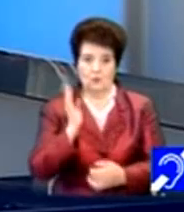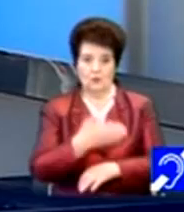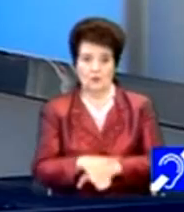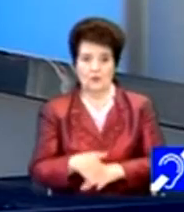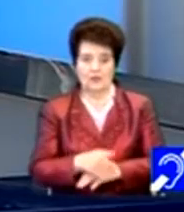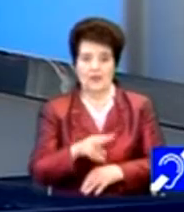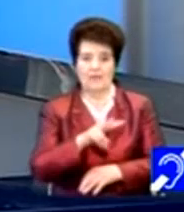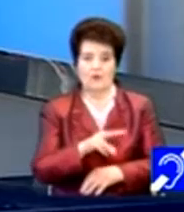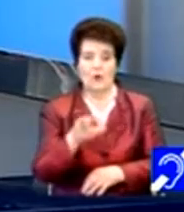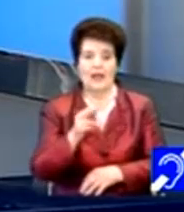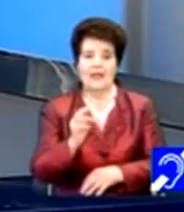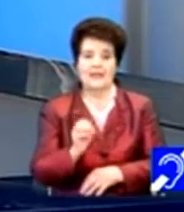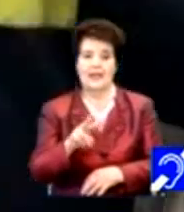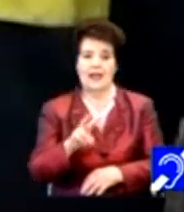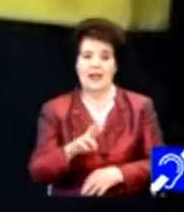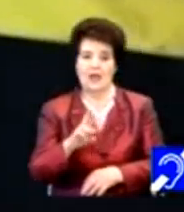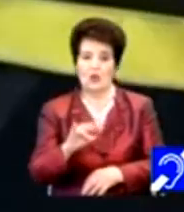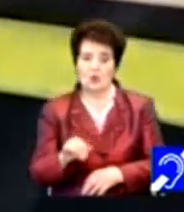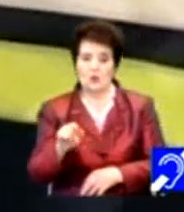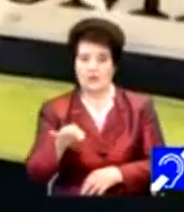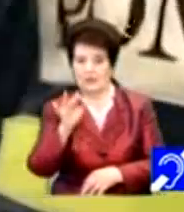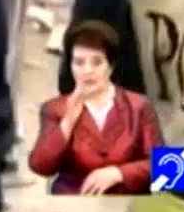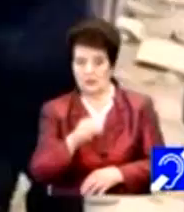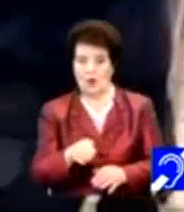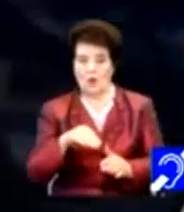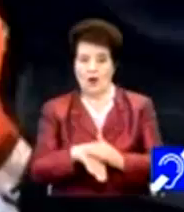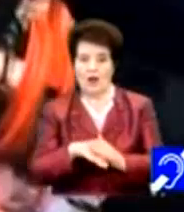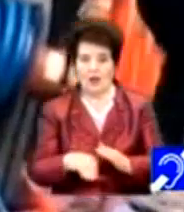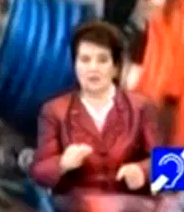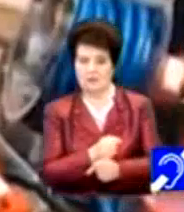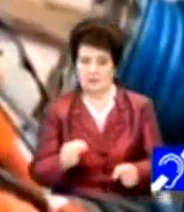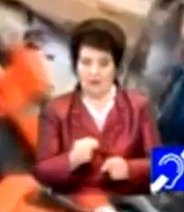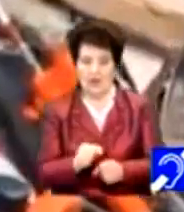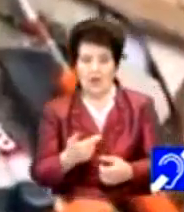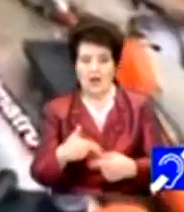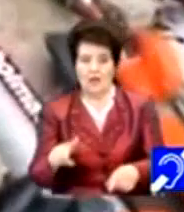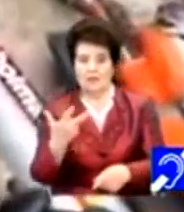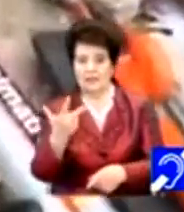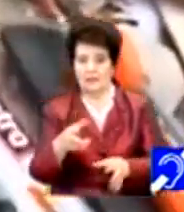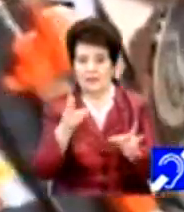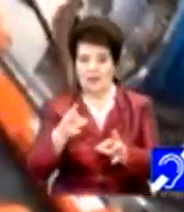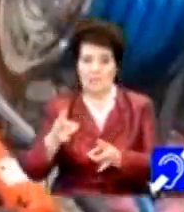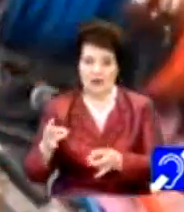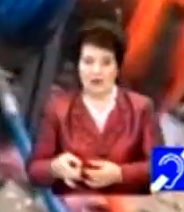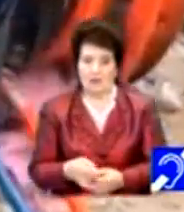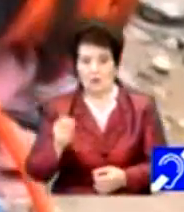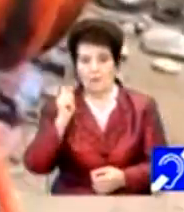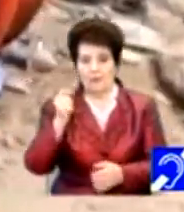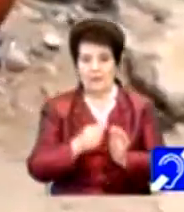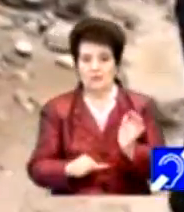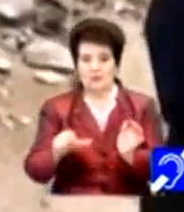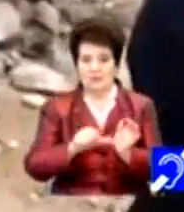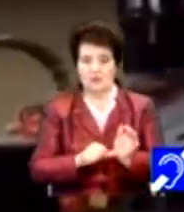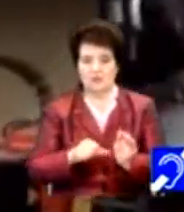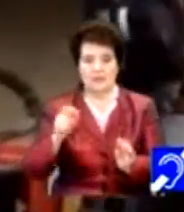strada Liviu Deleanu din Chișinău. În urma deflagrației, un garaj a fost distrus, iar alte trei au fost avariate. Un bărbat de